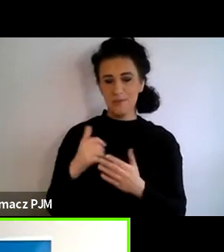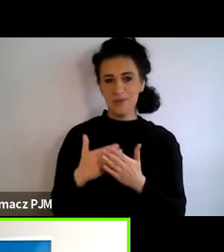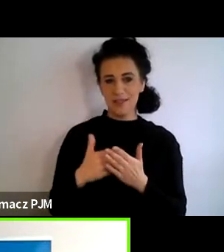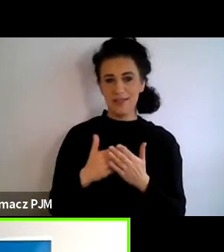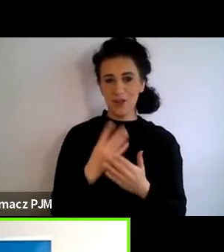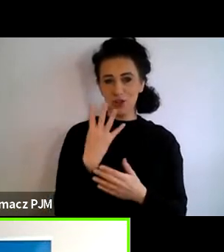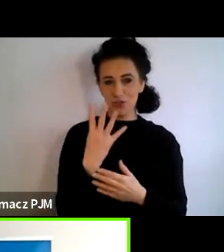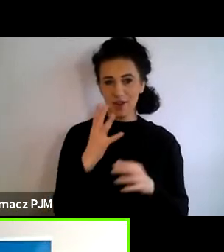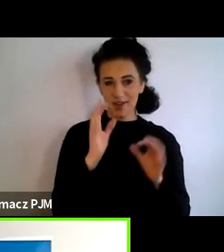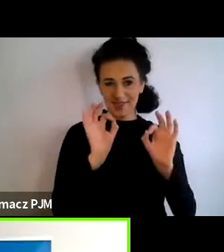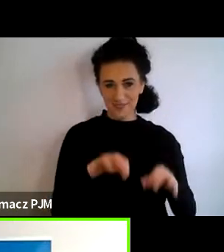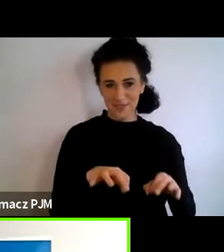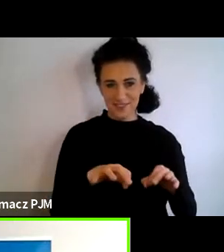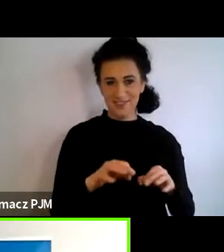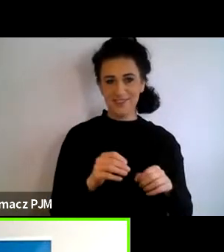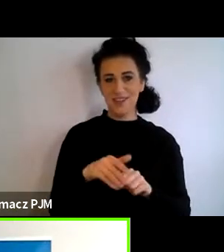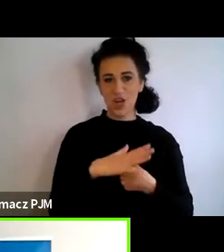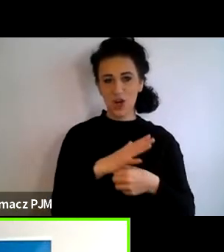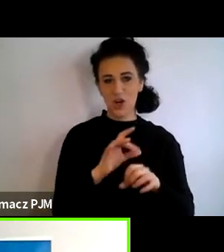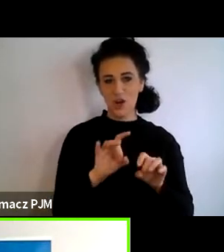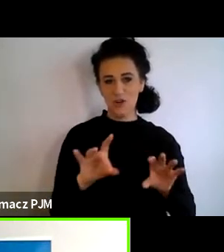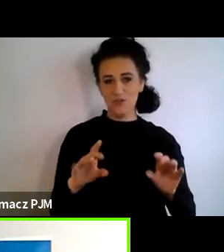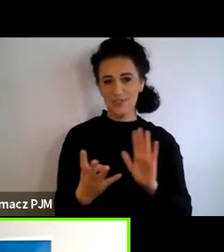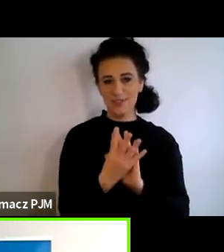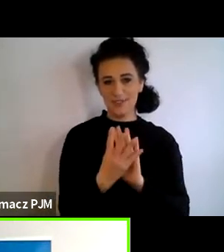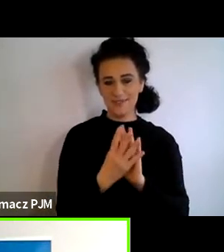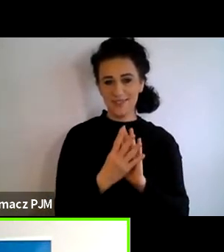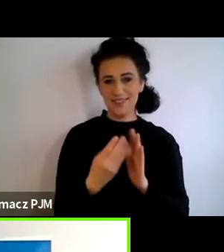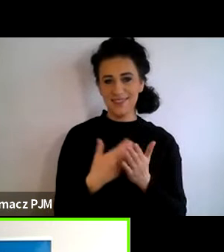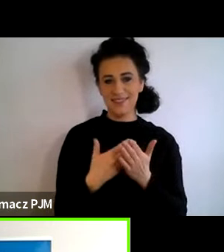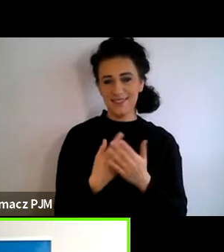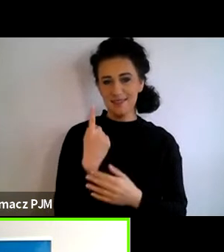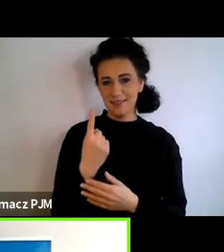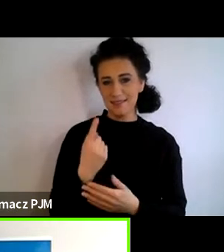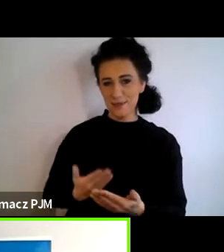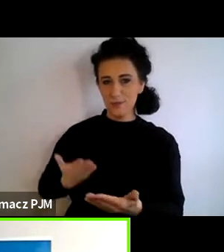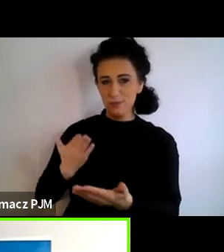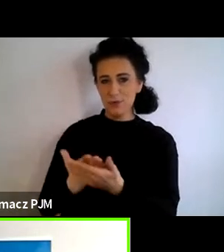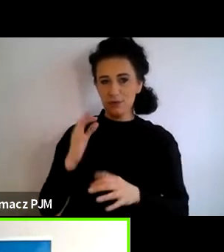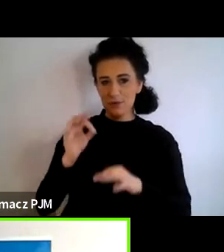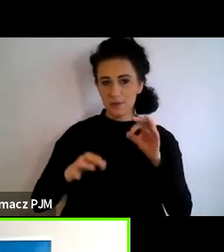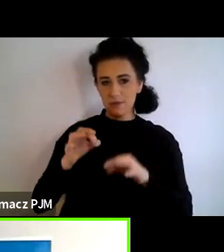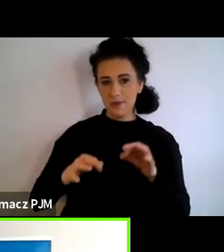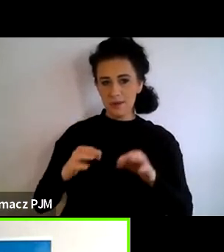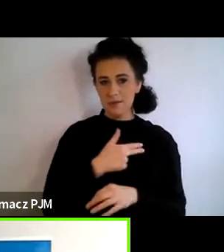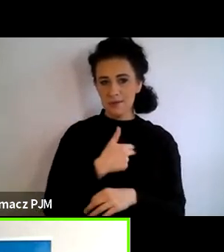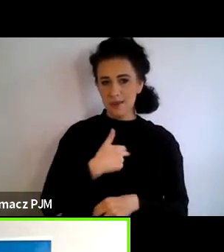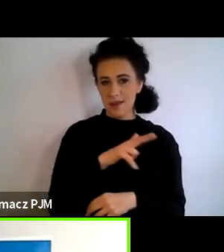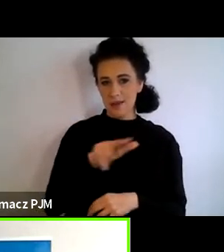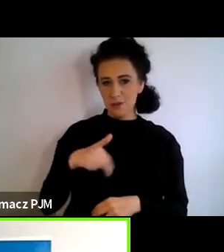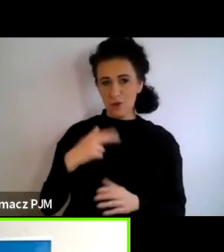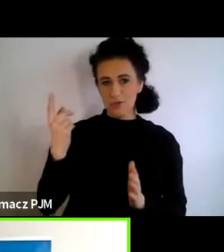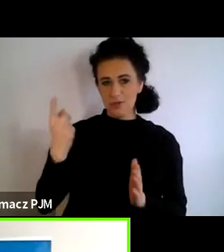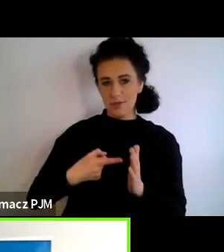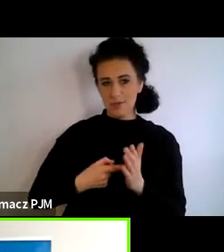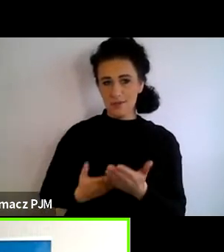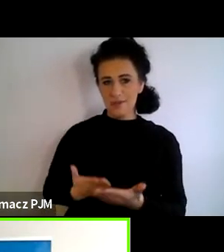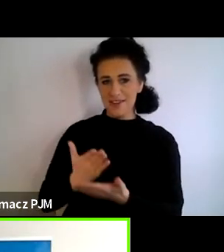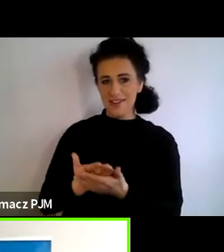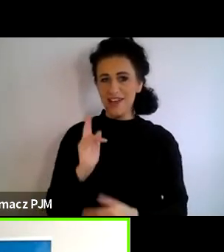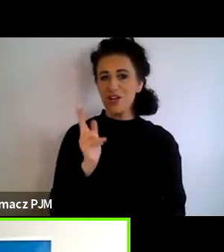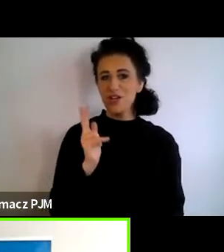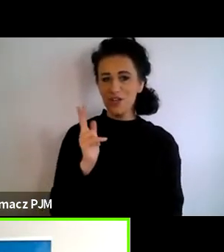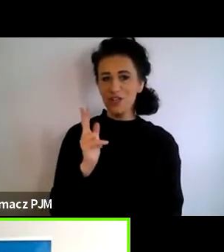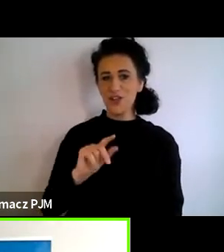winowajcę COVID-u. Wydaje mi się, że jednym z wniosków naszej konferencji będzie ostateczny wniosek, kto stoi za